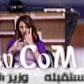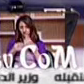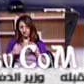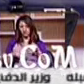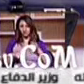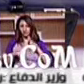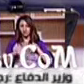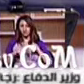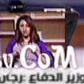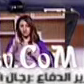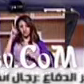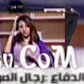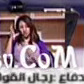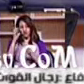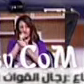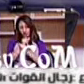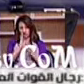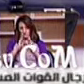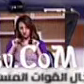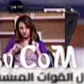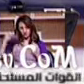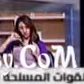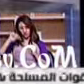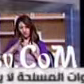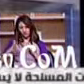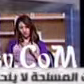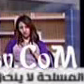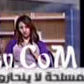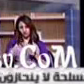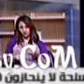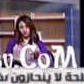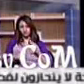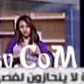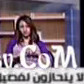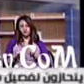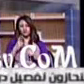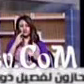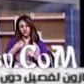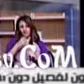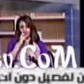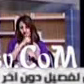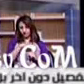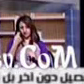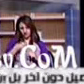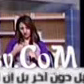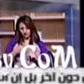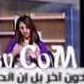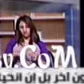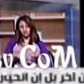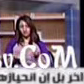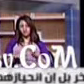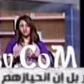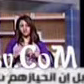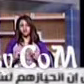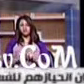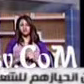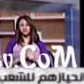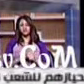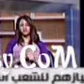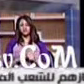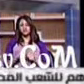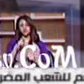حد وربنا يحمي مصر ويحفظها من كل سوء بكرر الرحاب بيكي مره تانيه ميرسي يا عمرا ربنا يخليك وانا